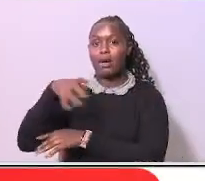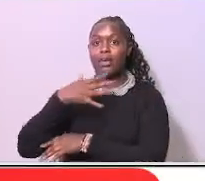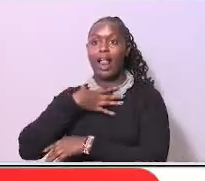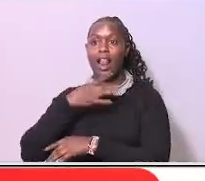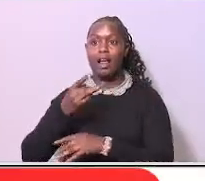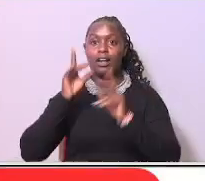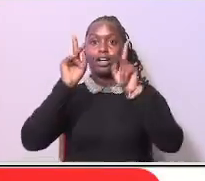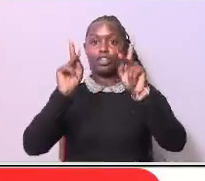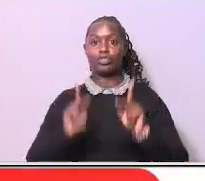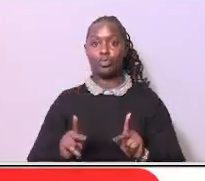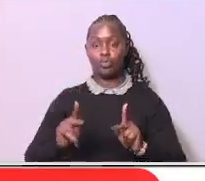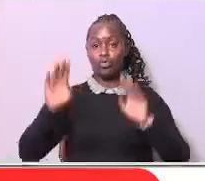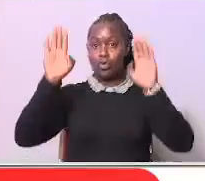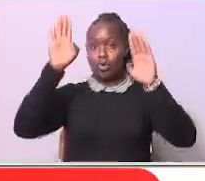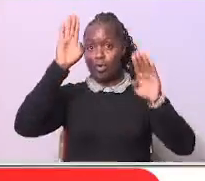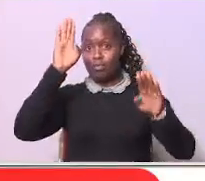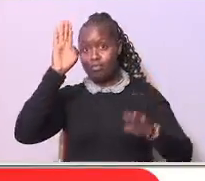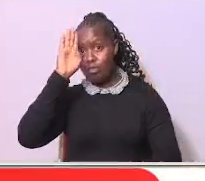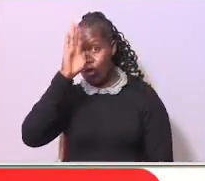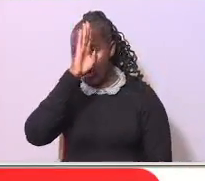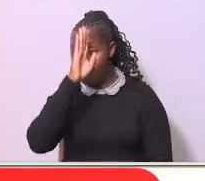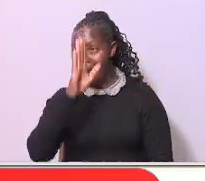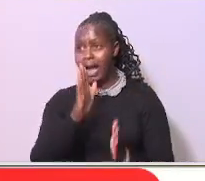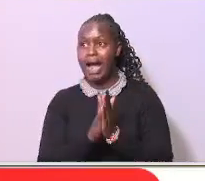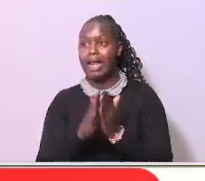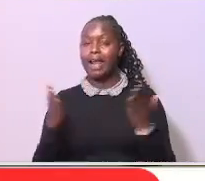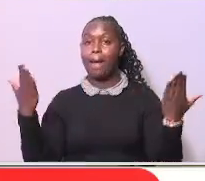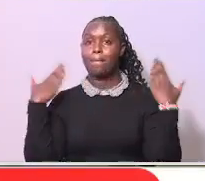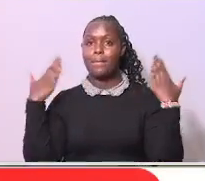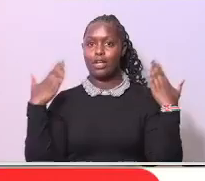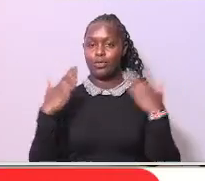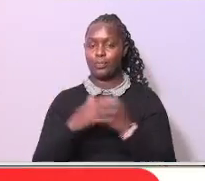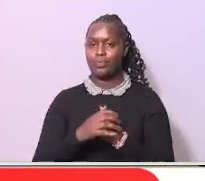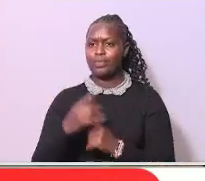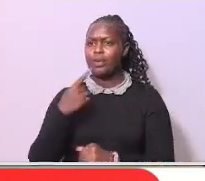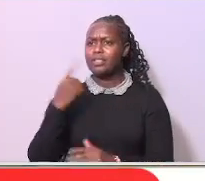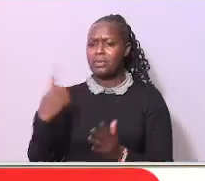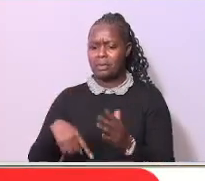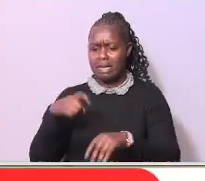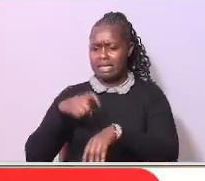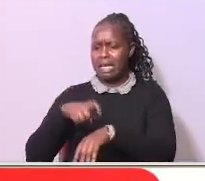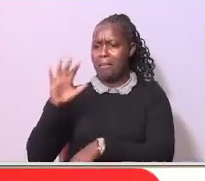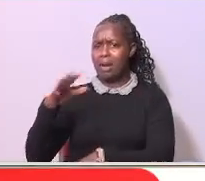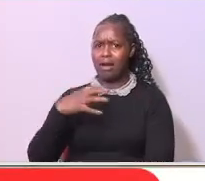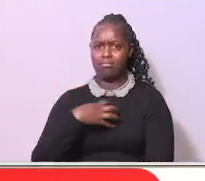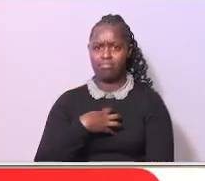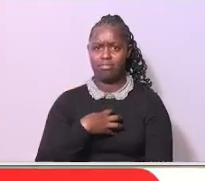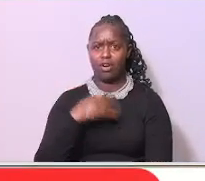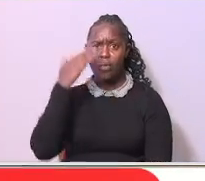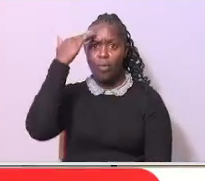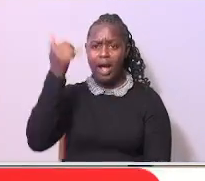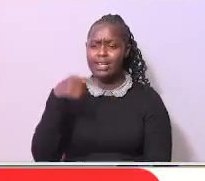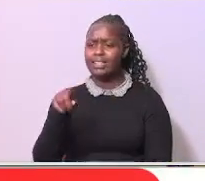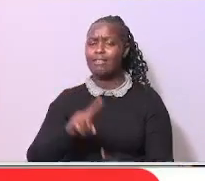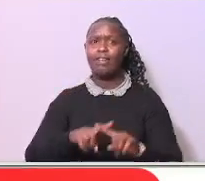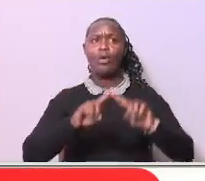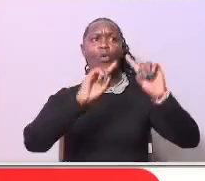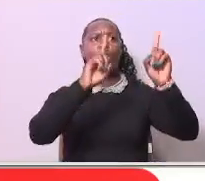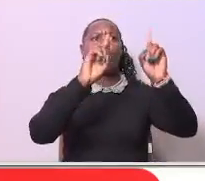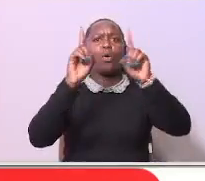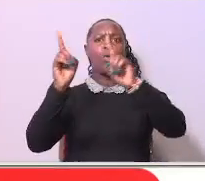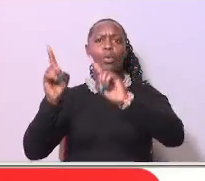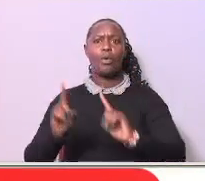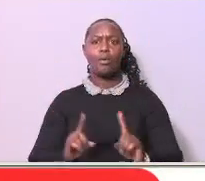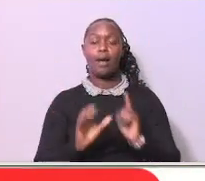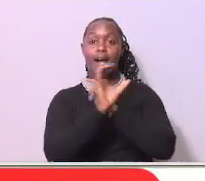Kisumu, Bungoma and Meru. Tunasema ni wakati wake sayo kupumbusika, sababu yeye amesungusha inji, nyuma